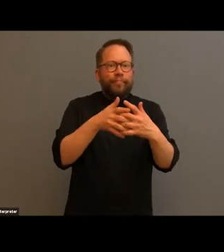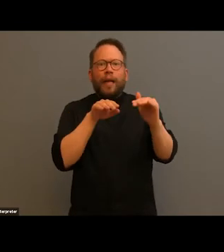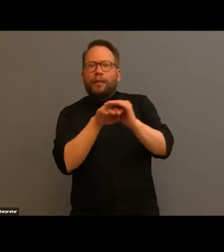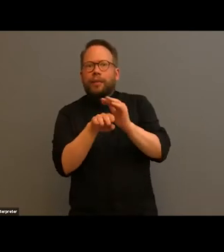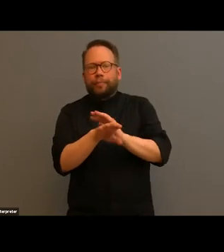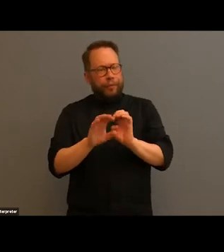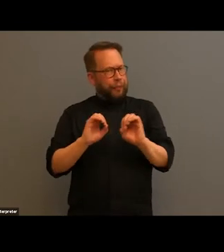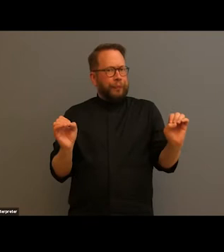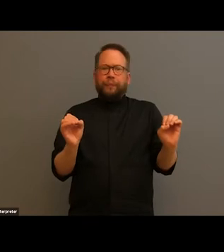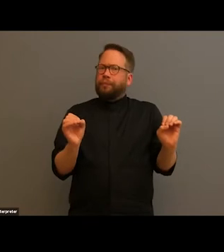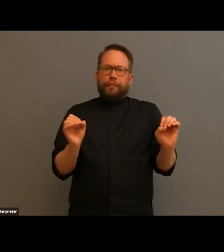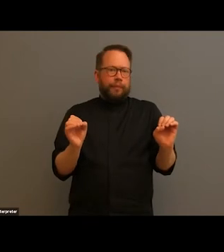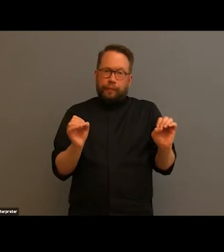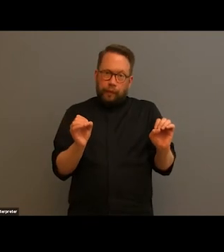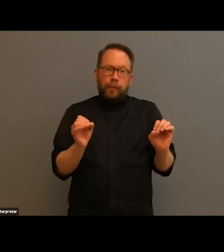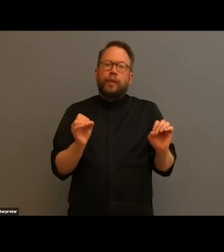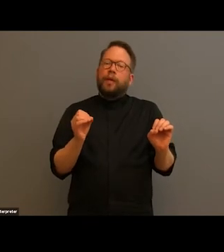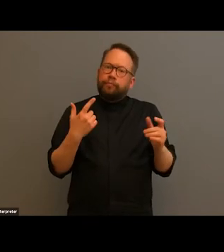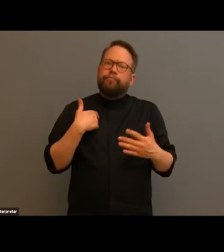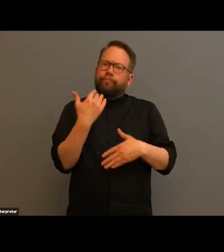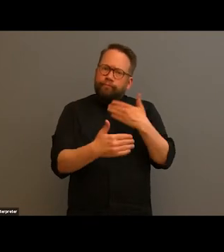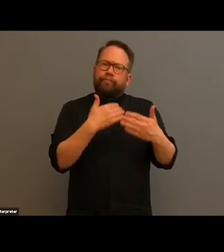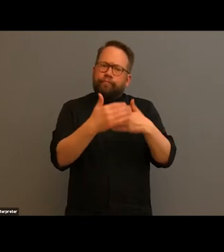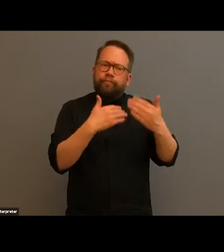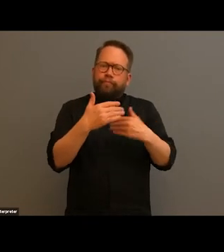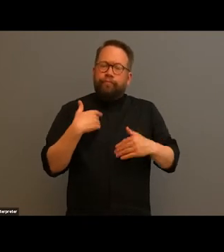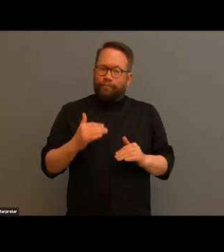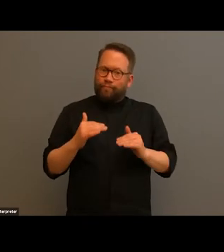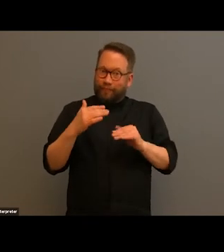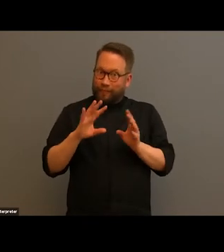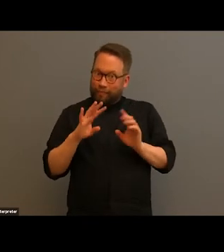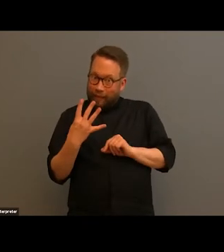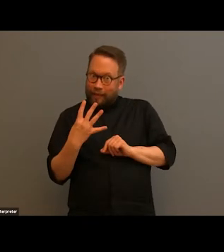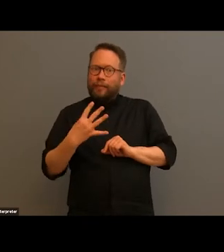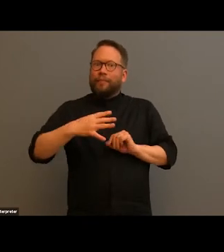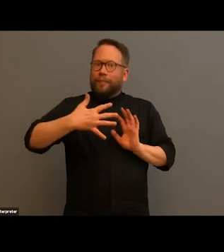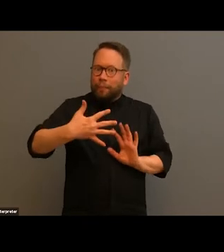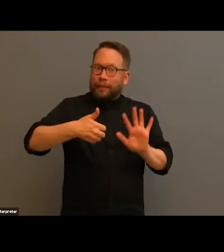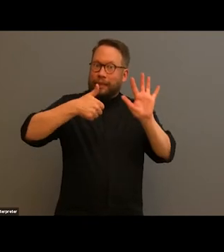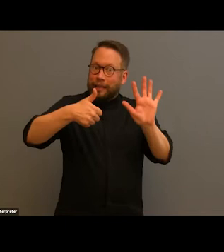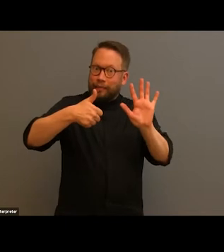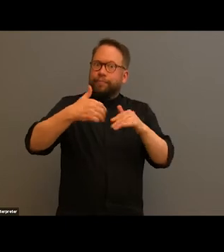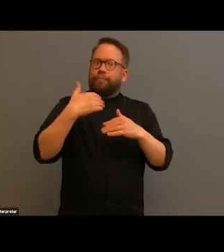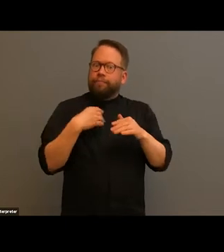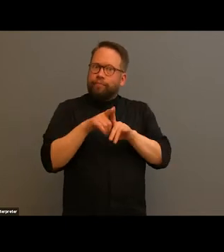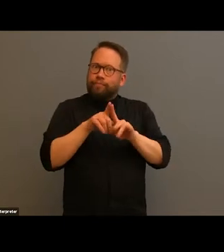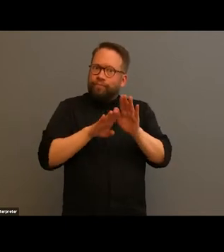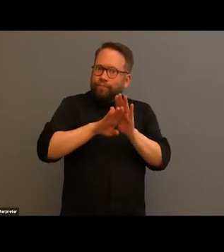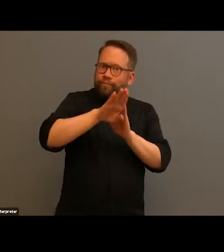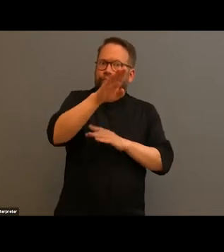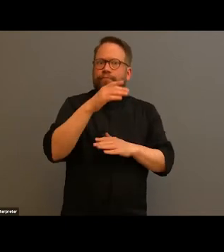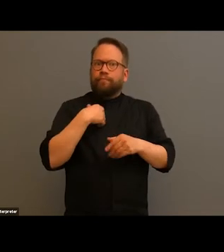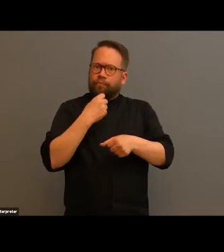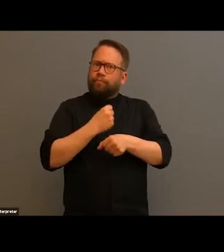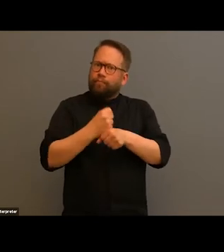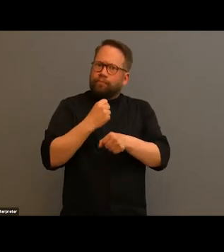När jag började 6:an då var det fortfarande de här gamla ramperna och jag hade ändå gått där i 3 år. Det var ju absolut den sämsta